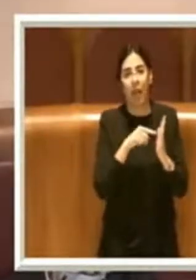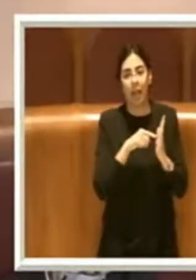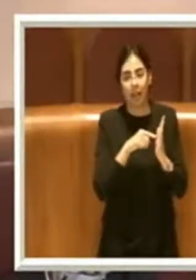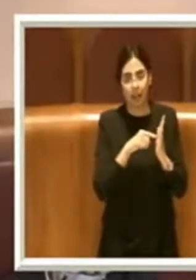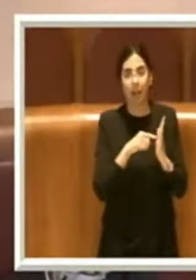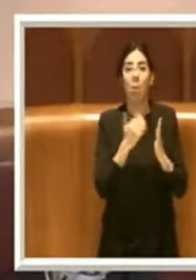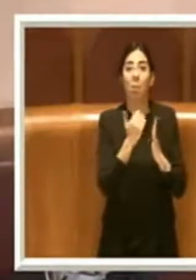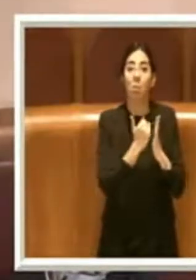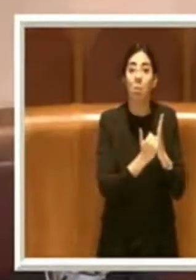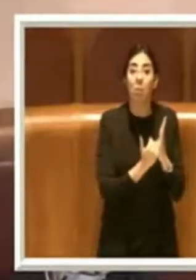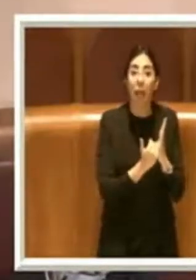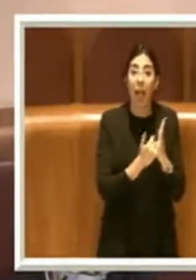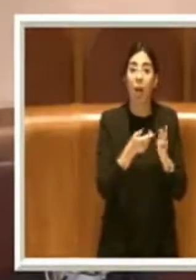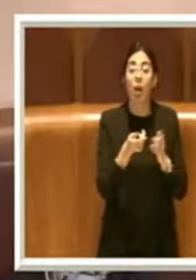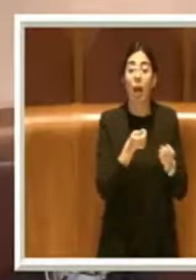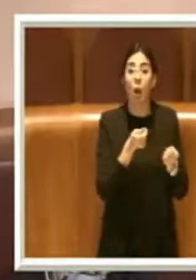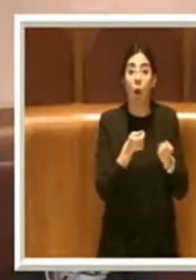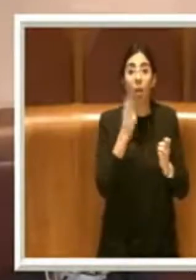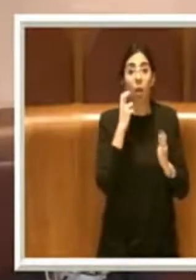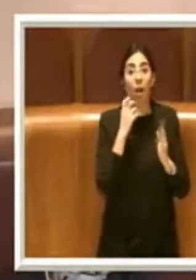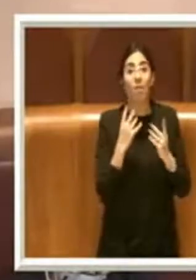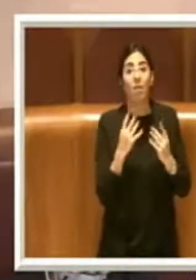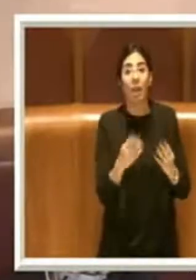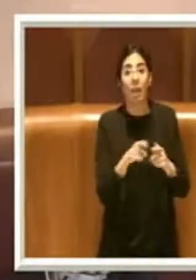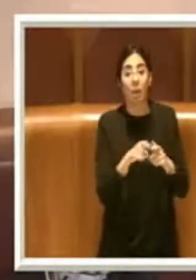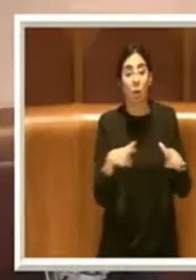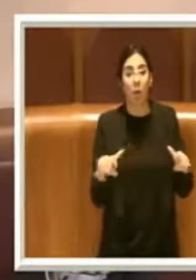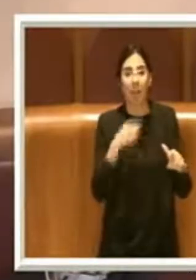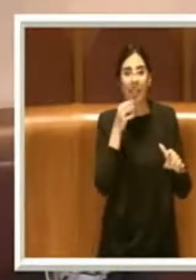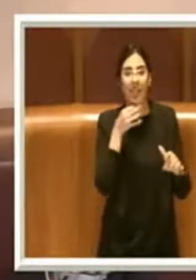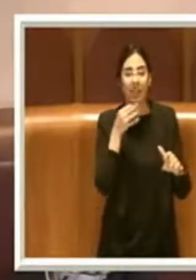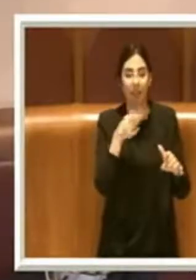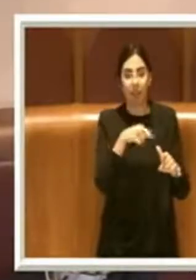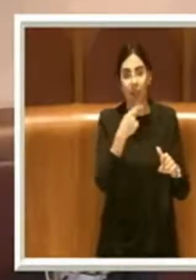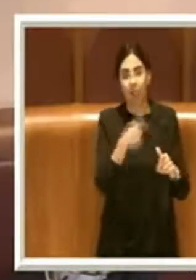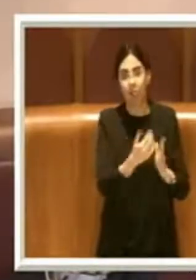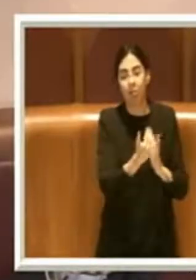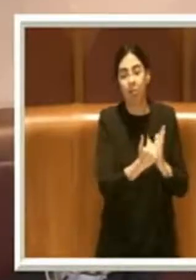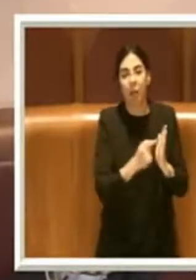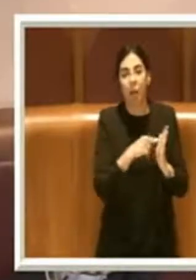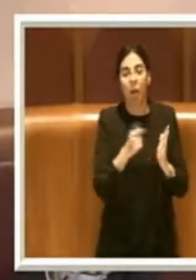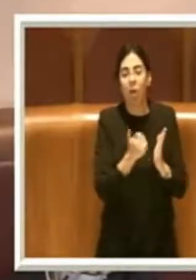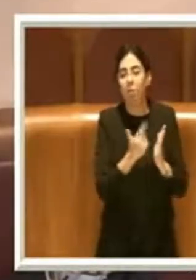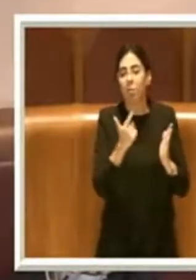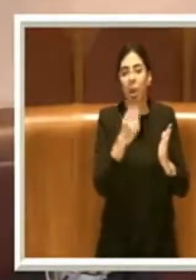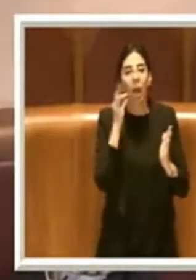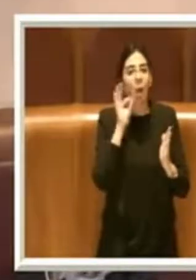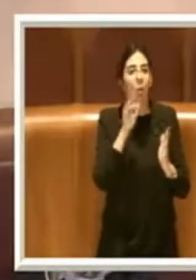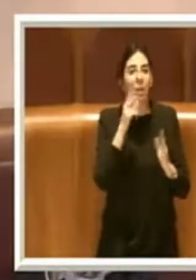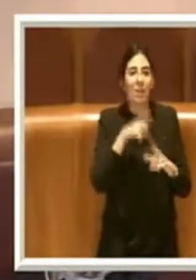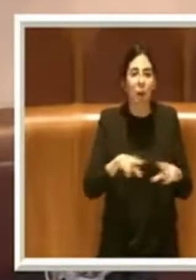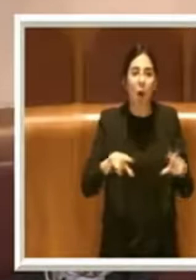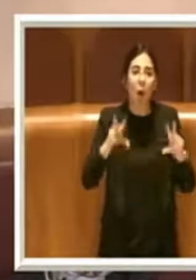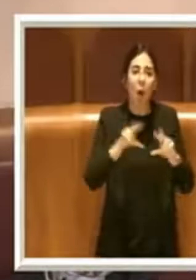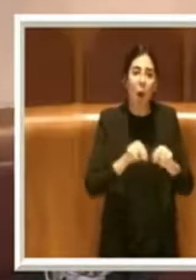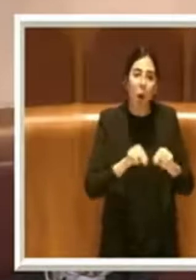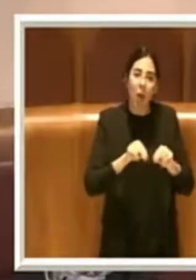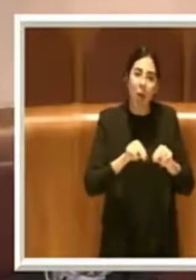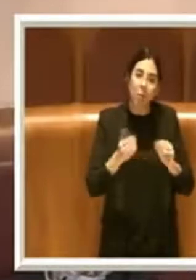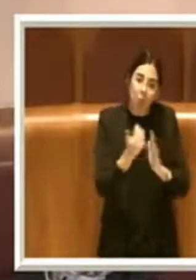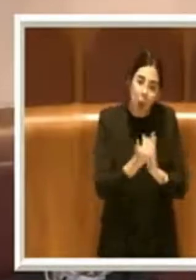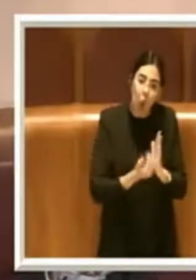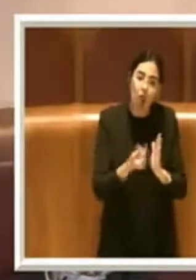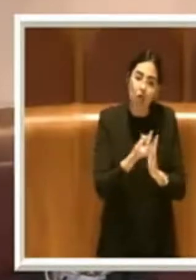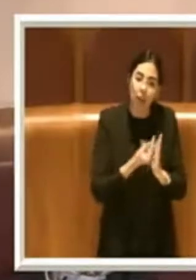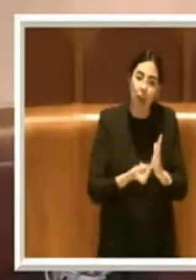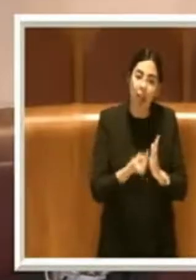verde urbano, perciò il piano del verde sarà fondamentale per ridisegnare il verde urbano in questa città. La consulta